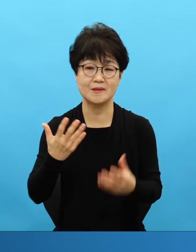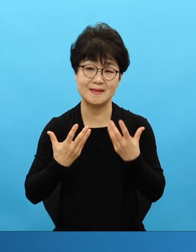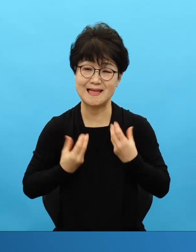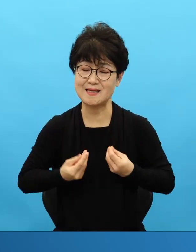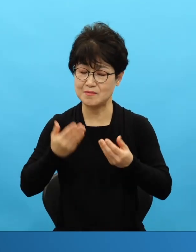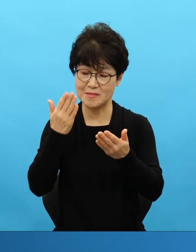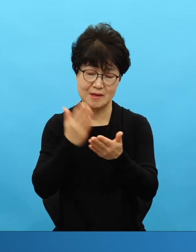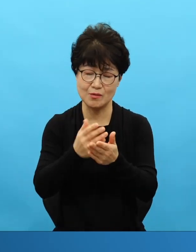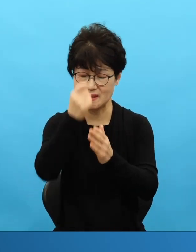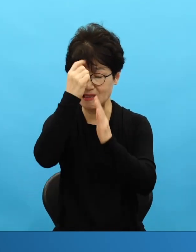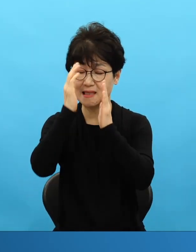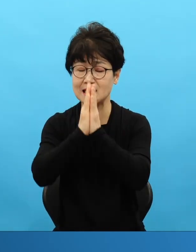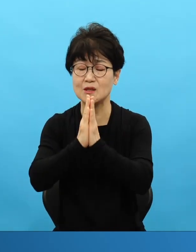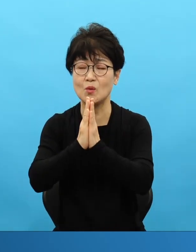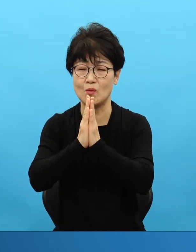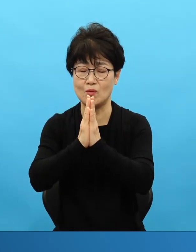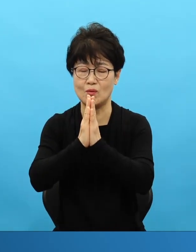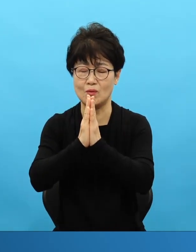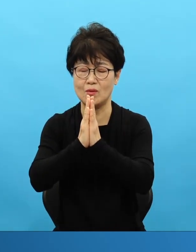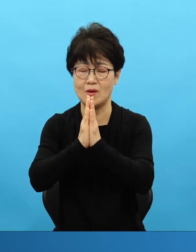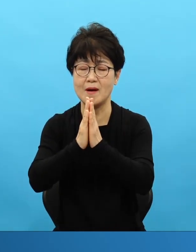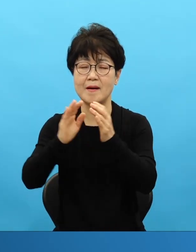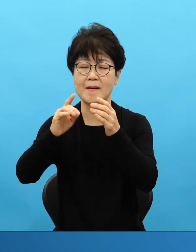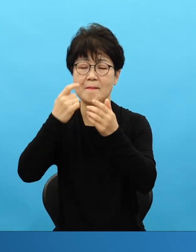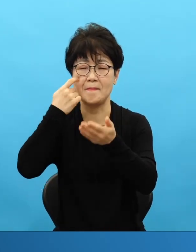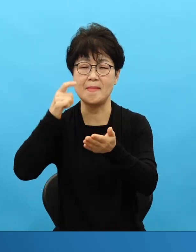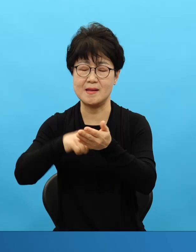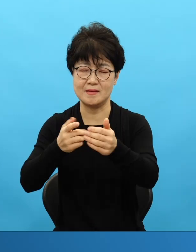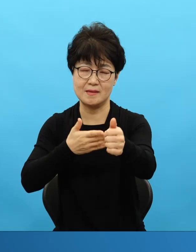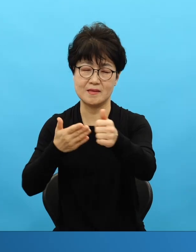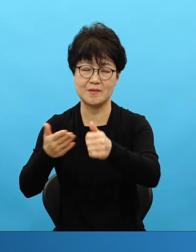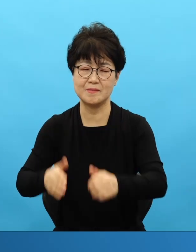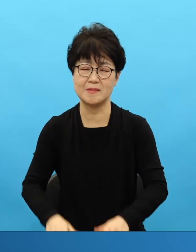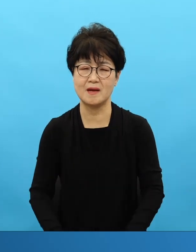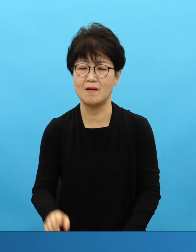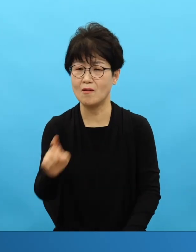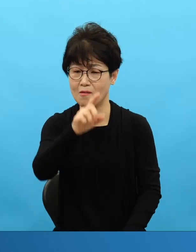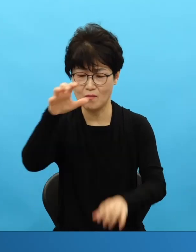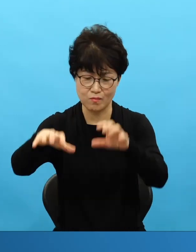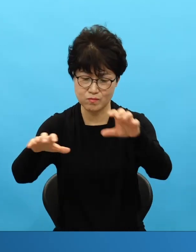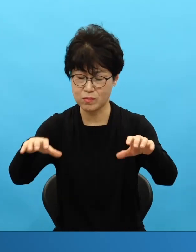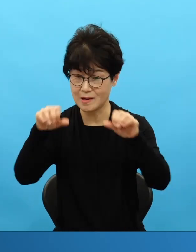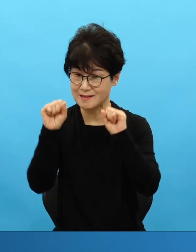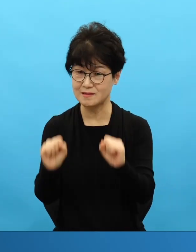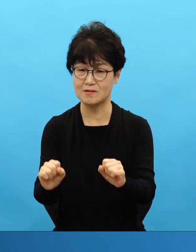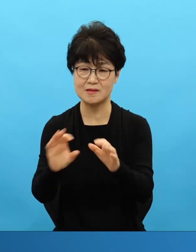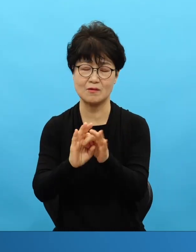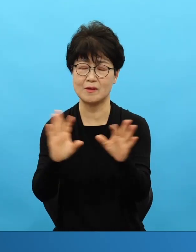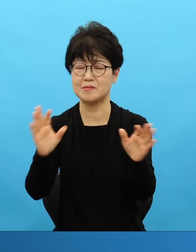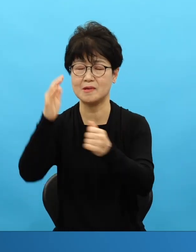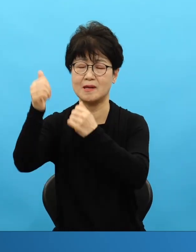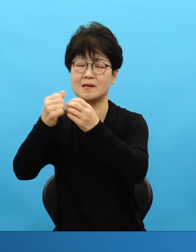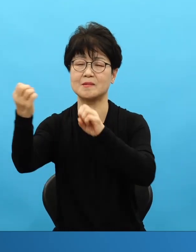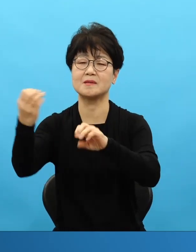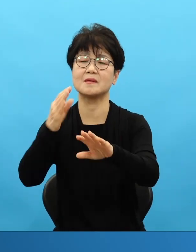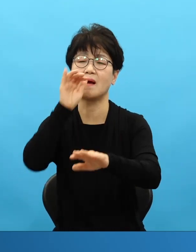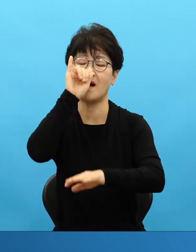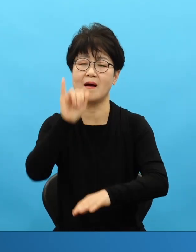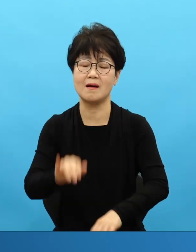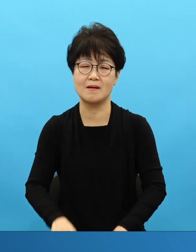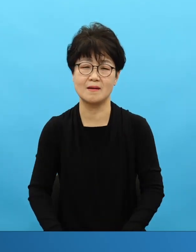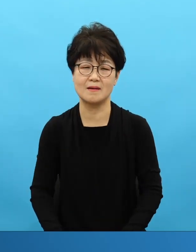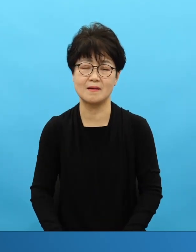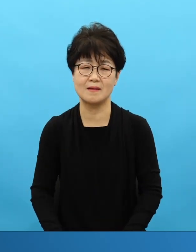힘 있으면 어디에 있어도 괜찮습니다. Don't be discouraged. You must discover prayer. If you have it, you'll be okay anywhere.